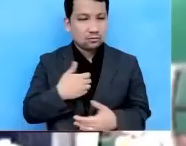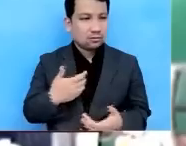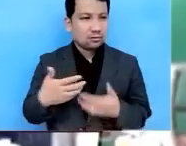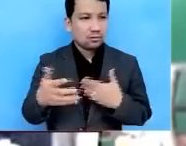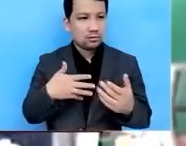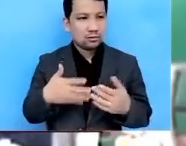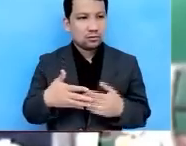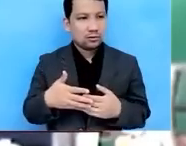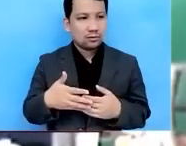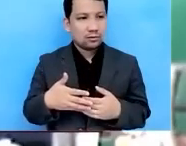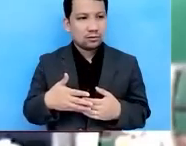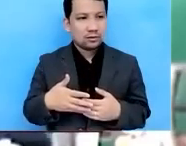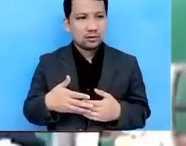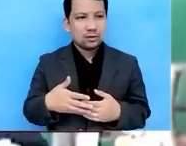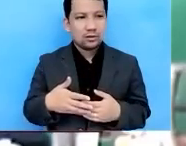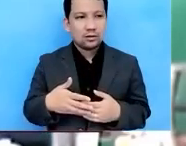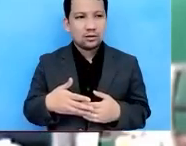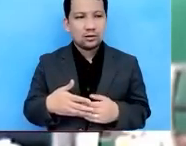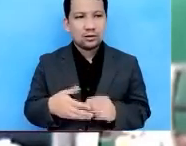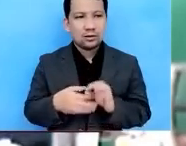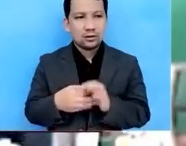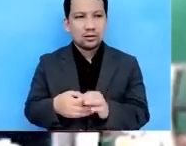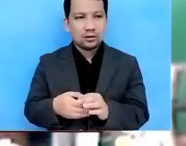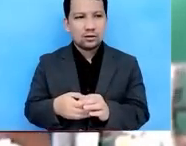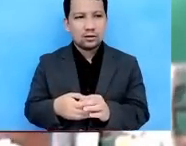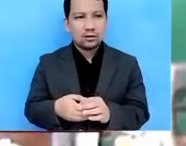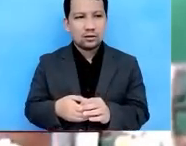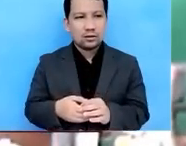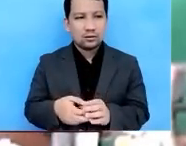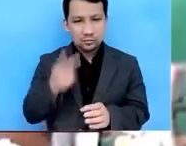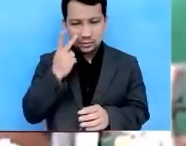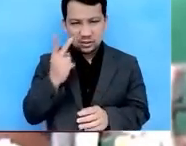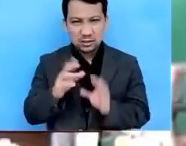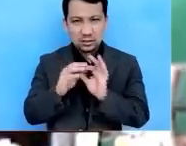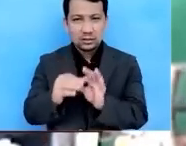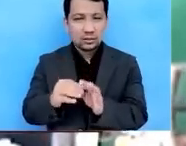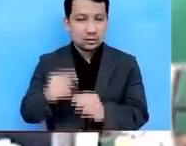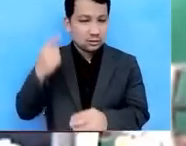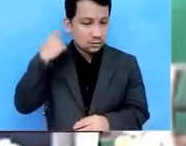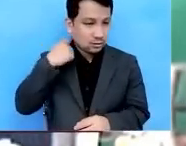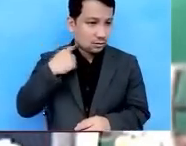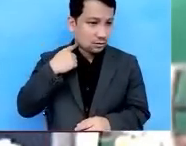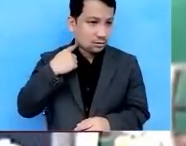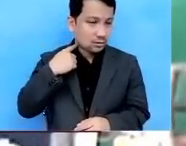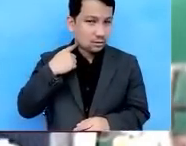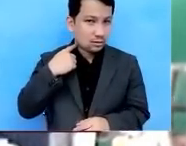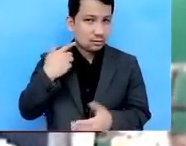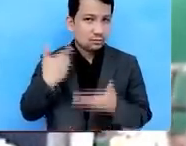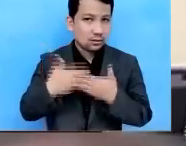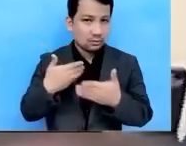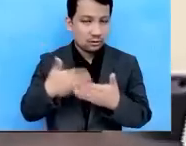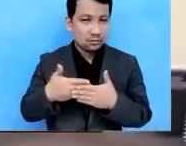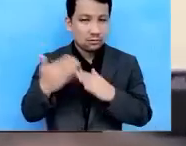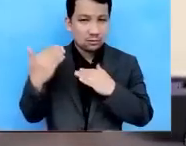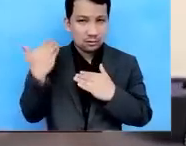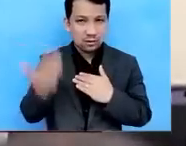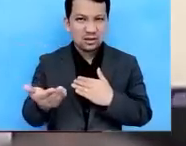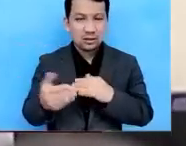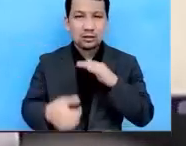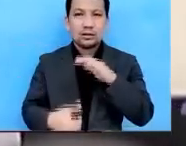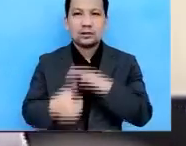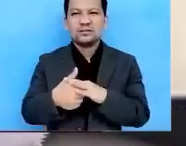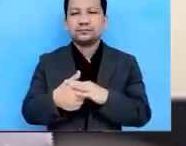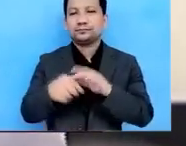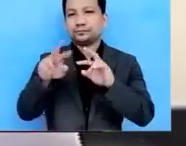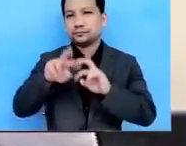mo, masasabi mo yan na conscious po kayo, tingnan mo yung marka sa ulo ko. Lapit po ako namatay, Doc. Alam nyo yan. Lumabas pa sa pagdinig